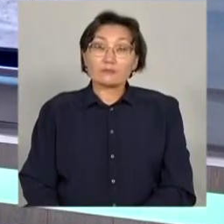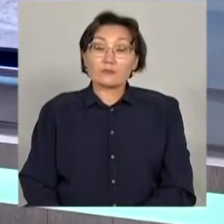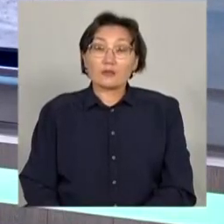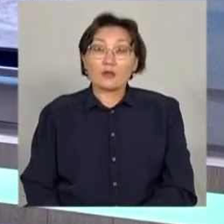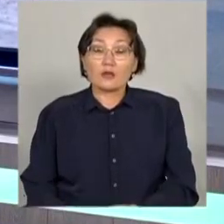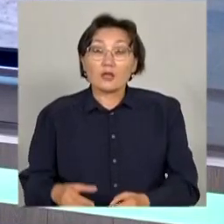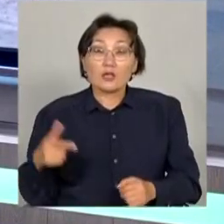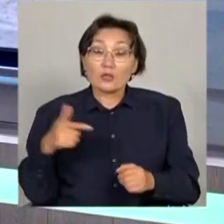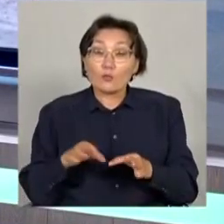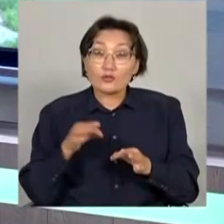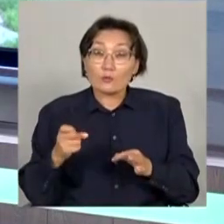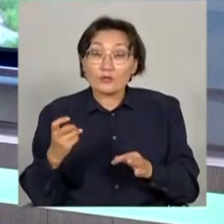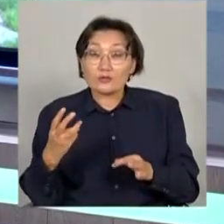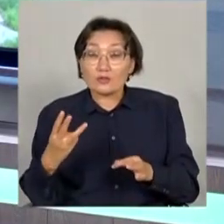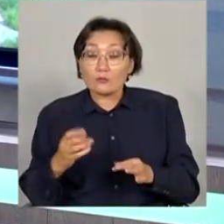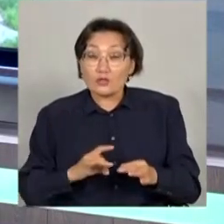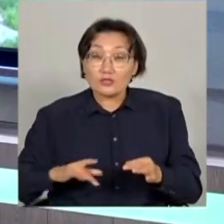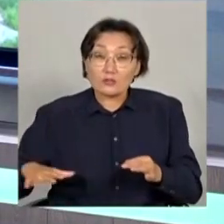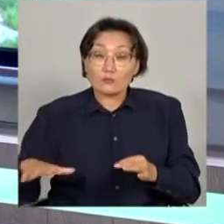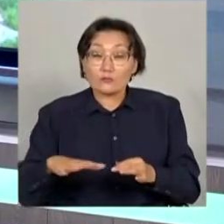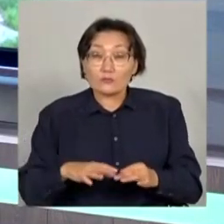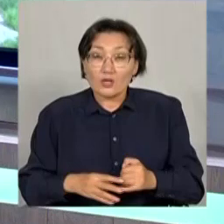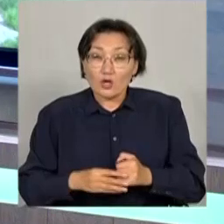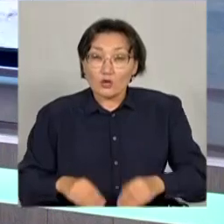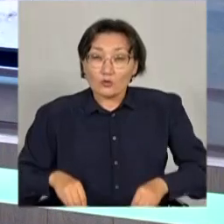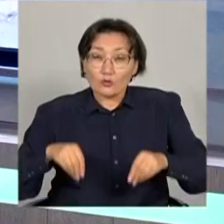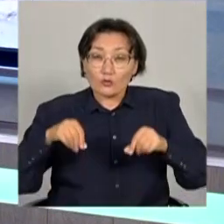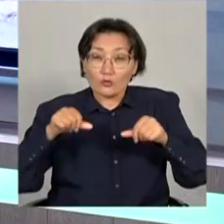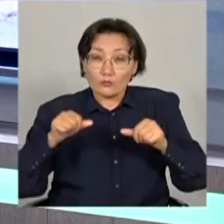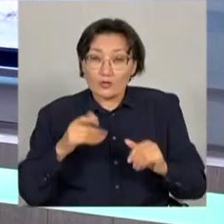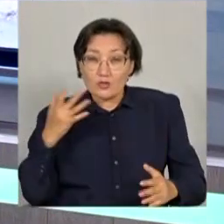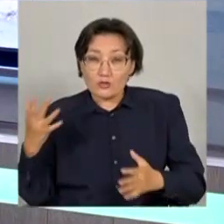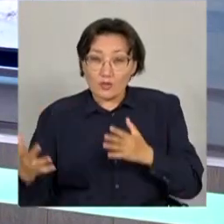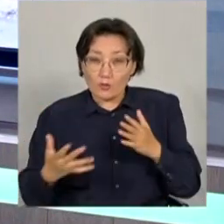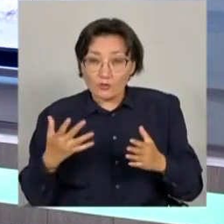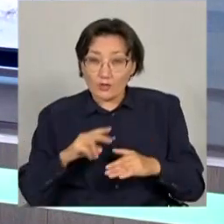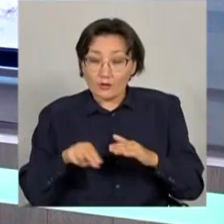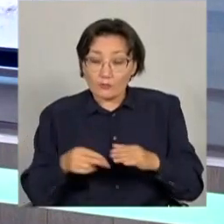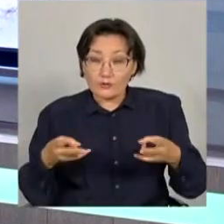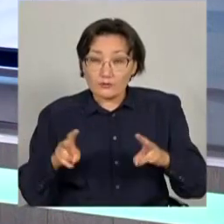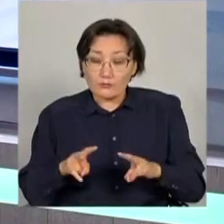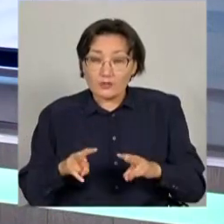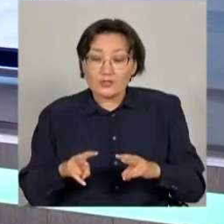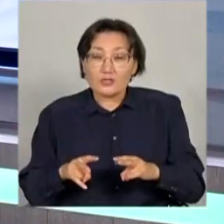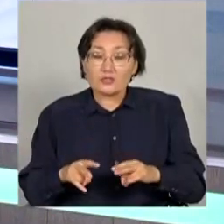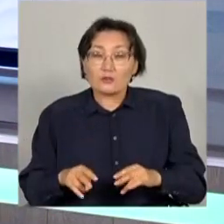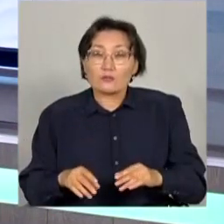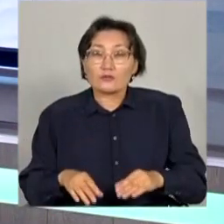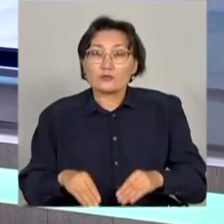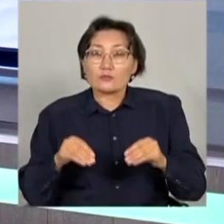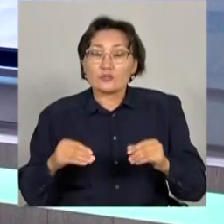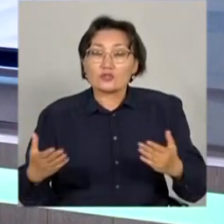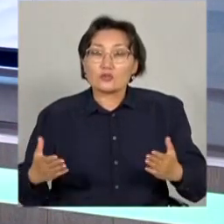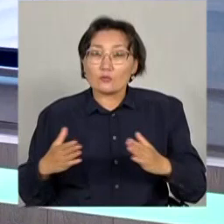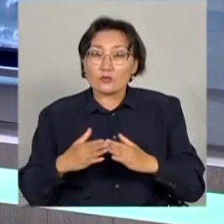Ал Атырау облысының бірнеше ауданын құм құрсауы басып қалуы мүмкін. Толассыз көшкен шағыл тұрғын үйлер